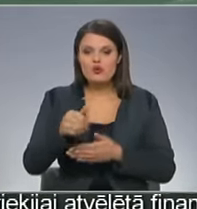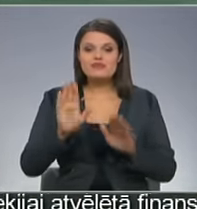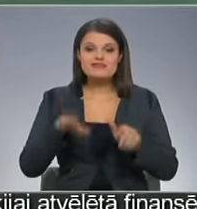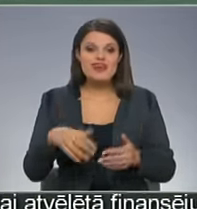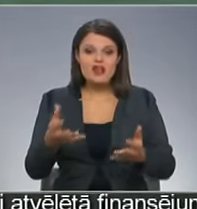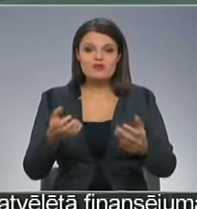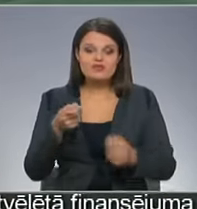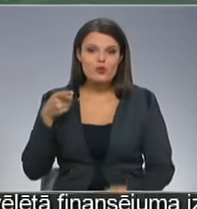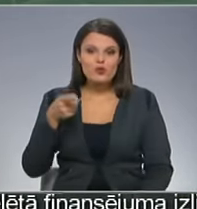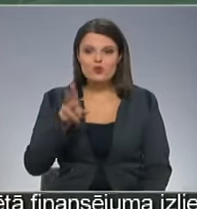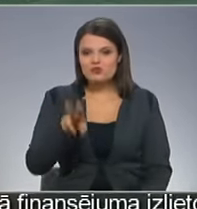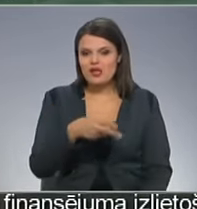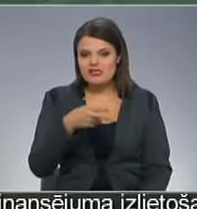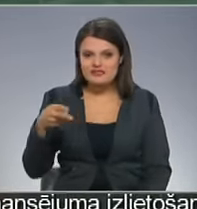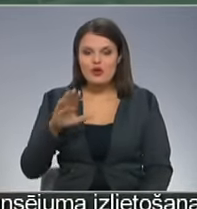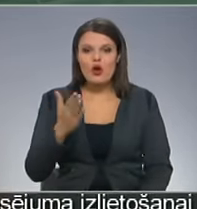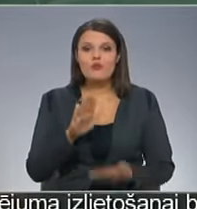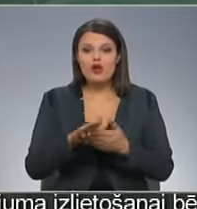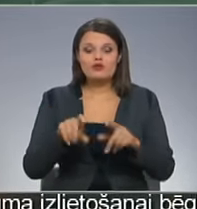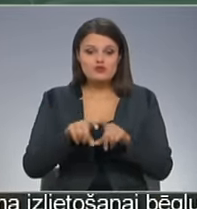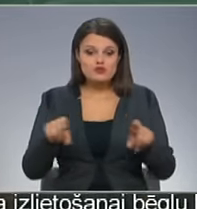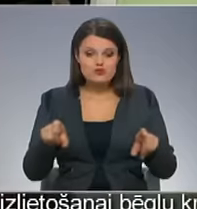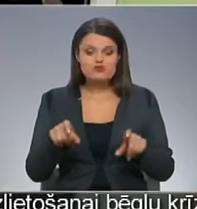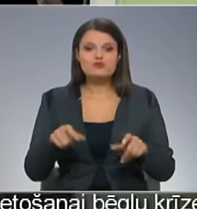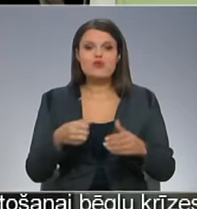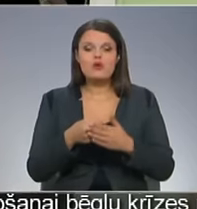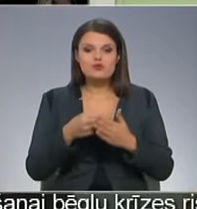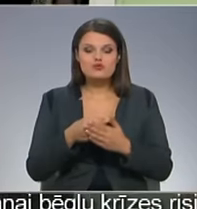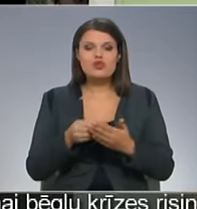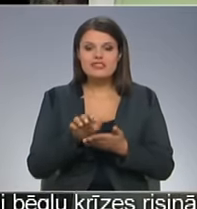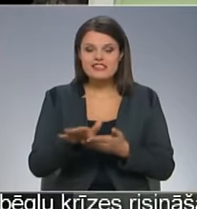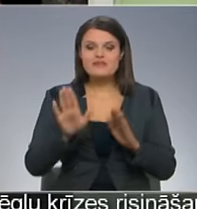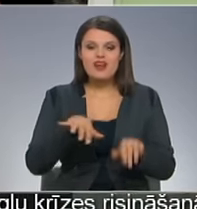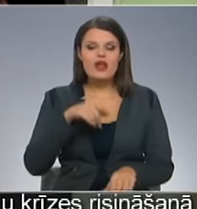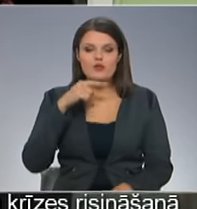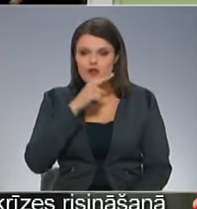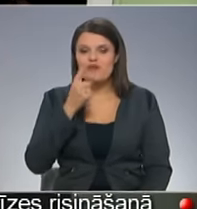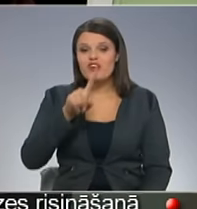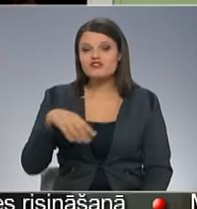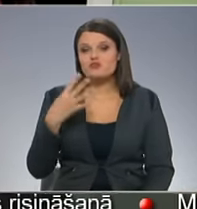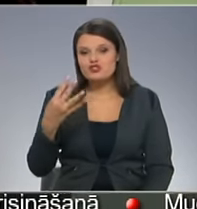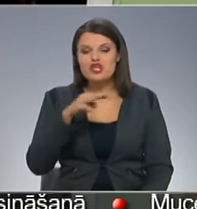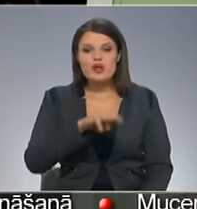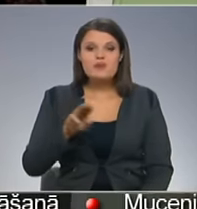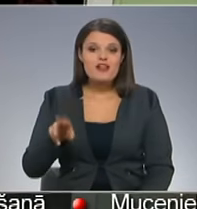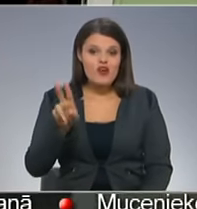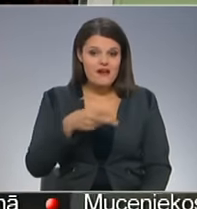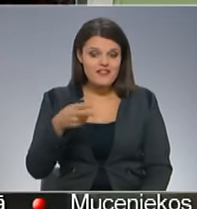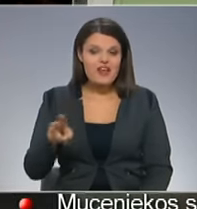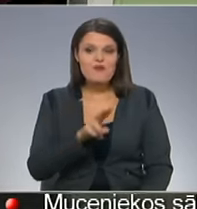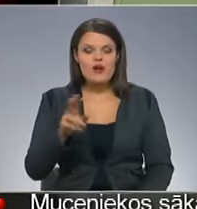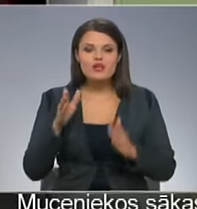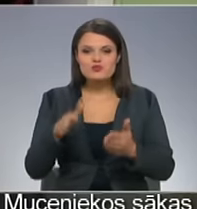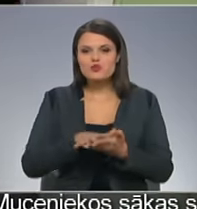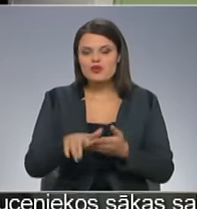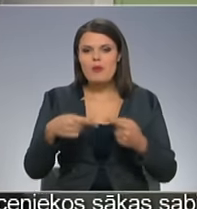varētu saņemt 1000 eiro, bet uz skolu uzturēšanas izdevumiem varētu iekonomēt 1,4 miljonus eiro, kas būtu